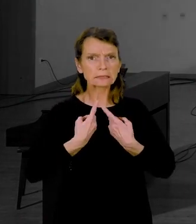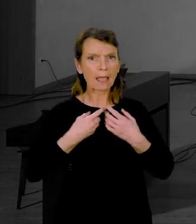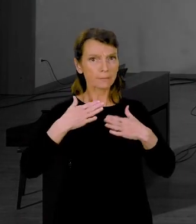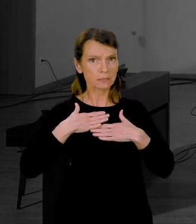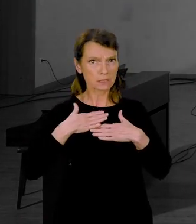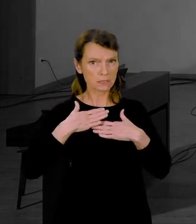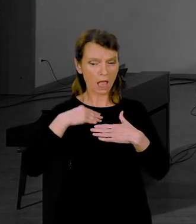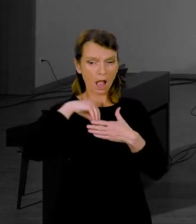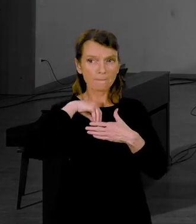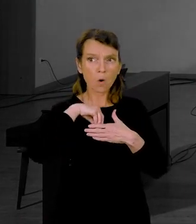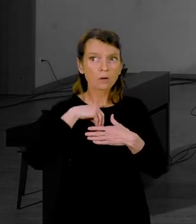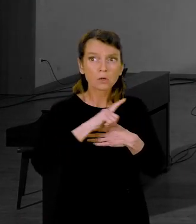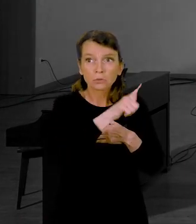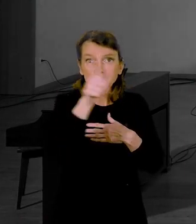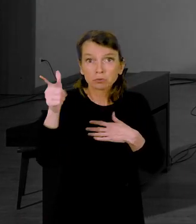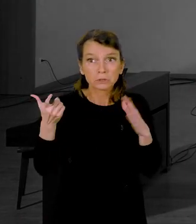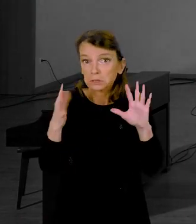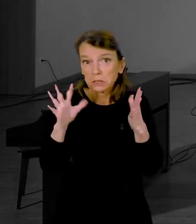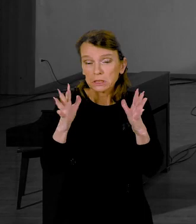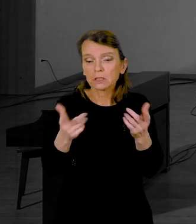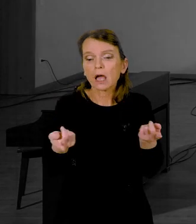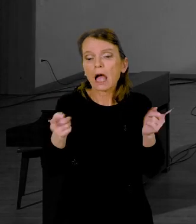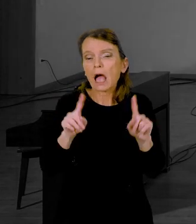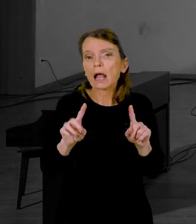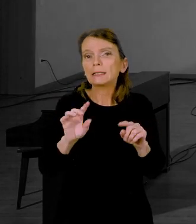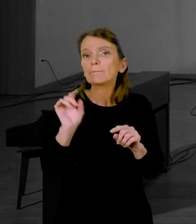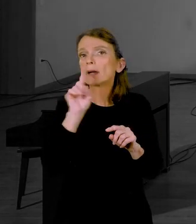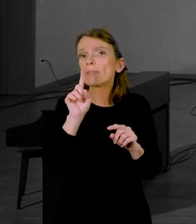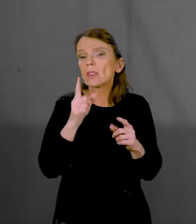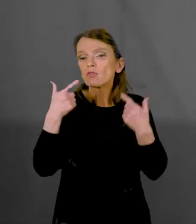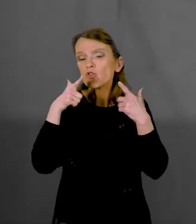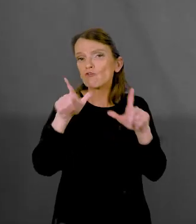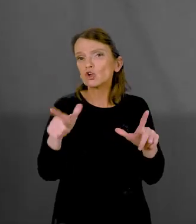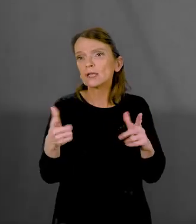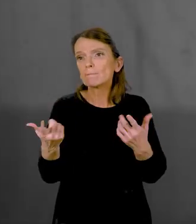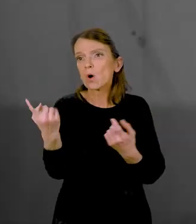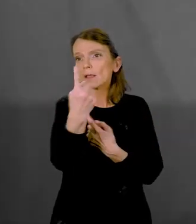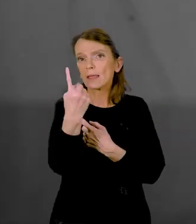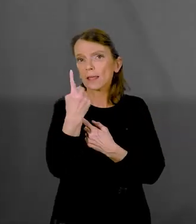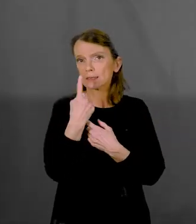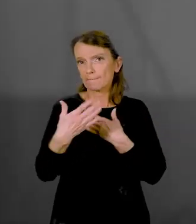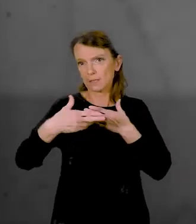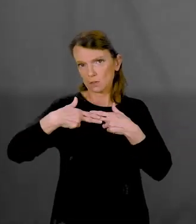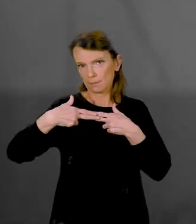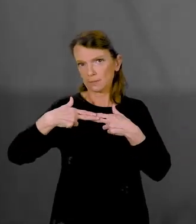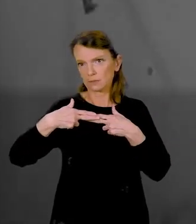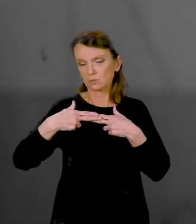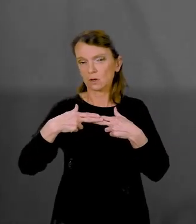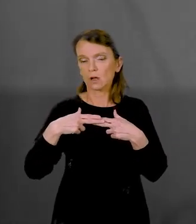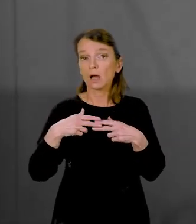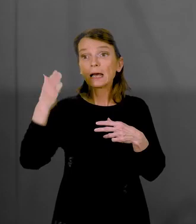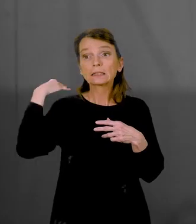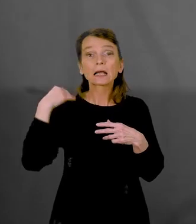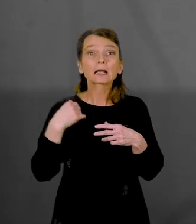ker drugih preprosto ni, ali jih pa ne spustimo zdrav. In takrat sem prišel, verjetno